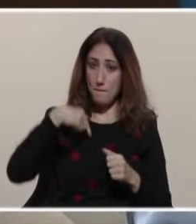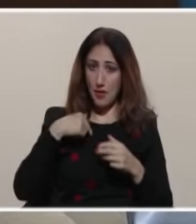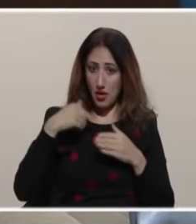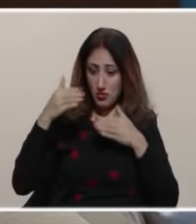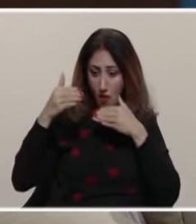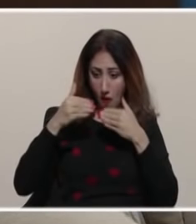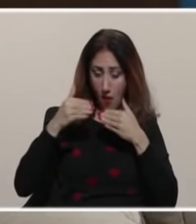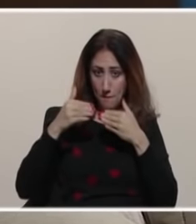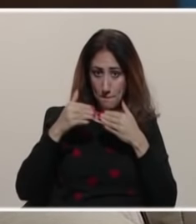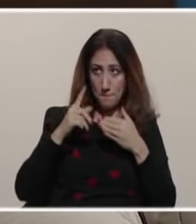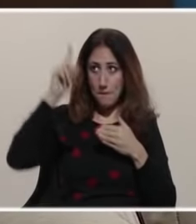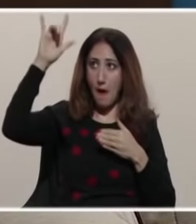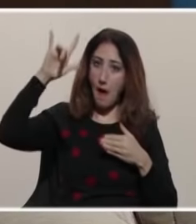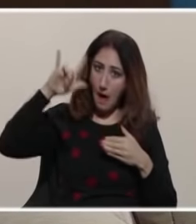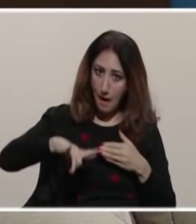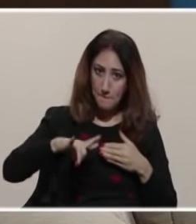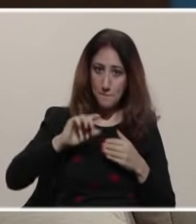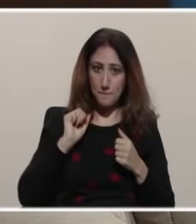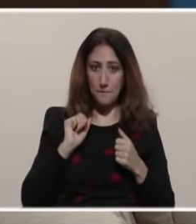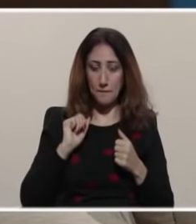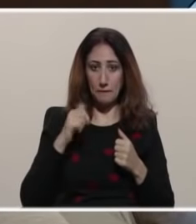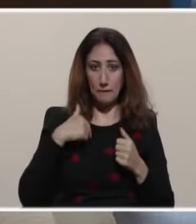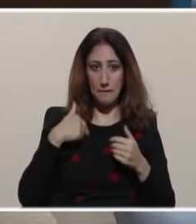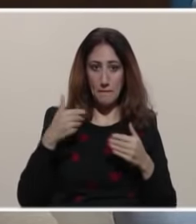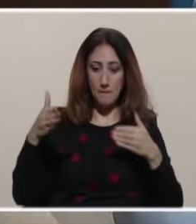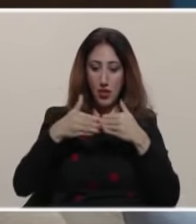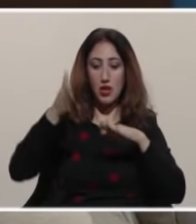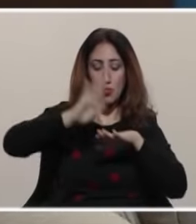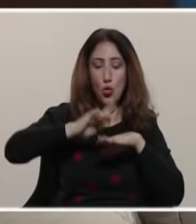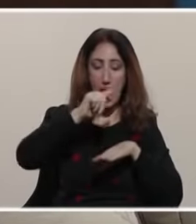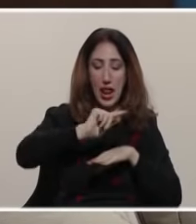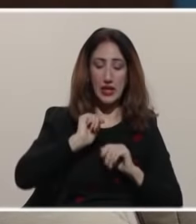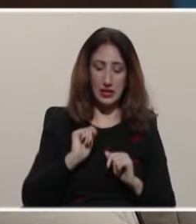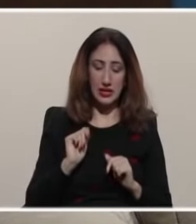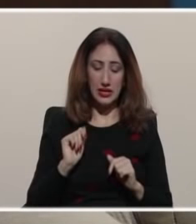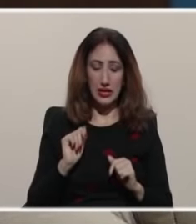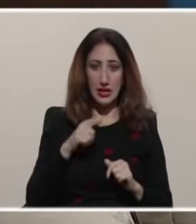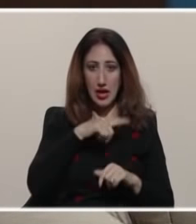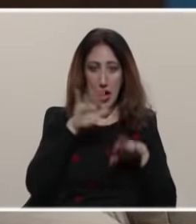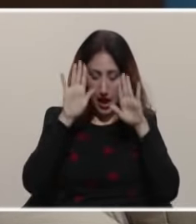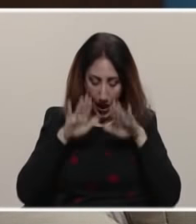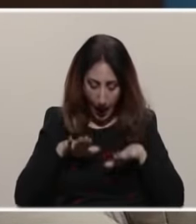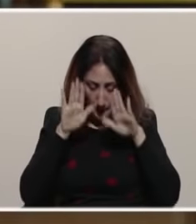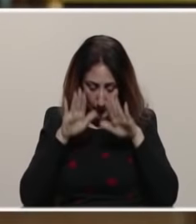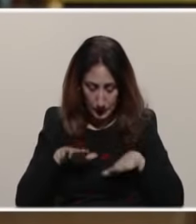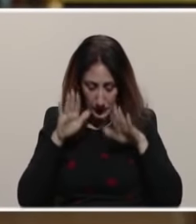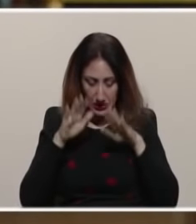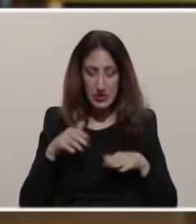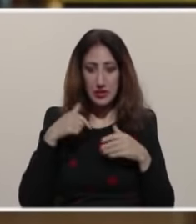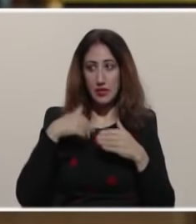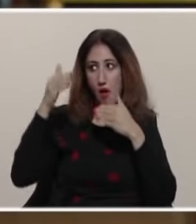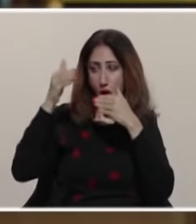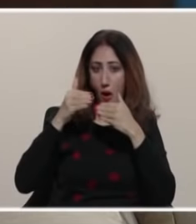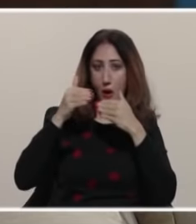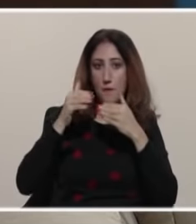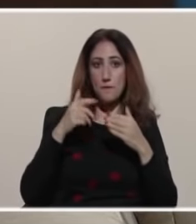بشيء أحب إلي مما افترضته عليه وما يزال عبدي، لاحظ حضرتك، تقرب لي بالنوافل